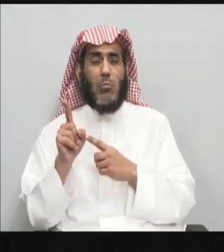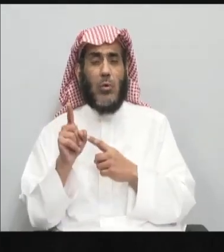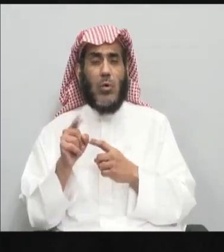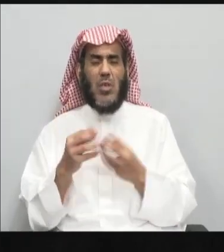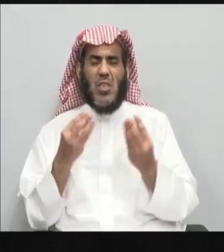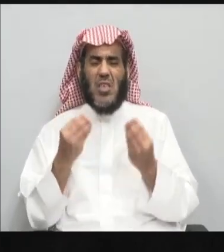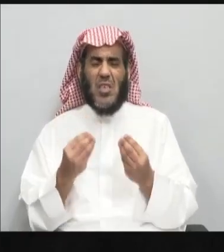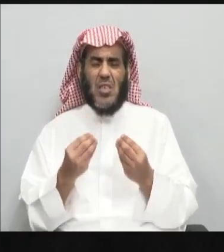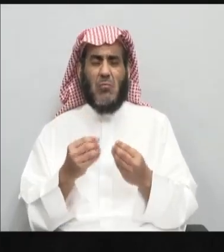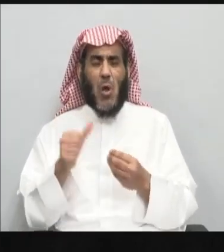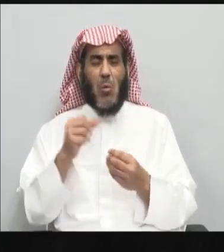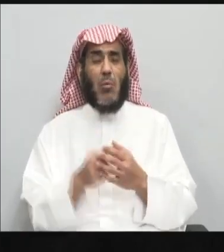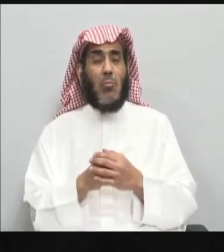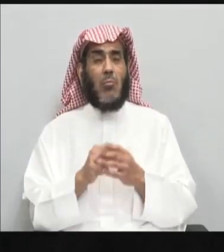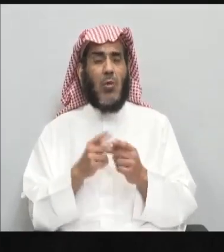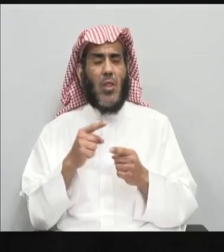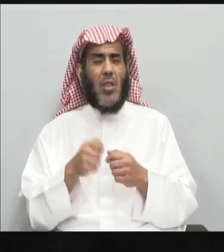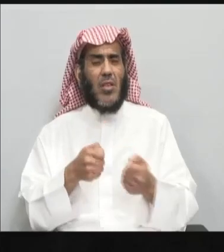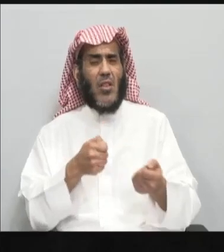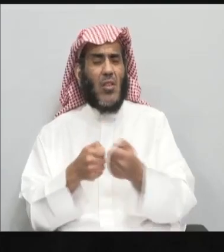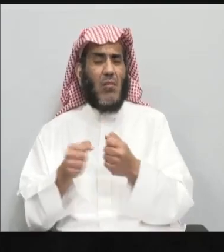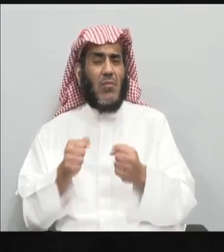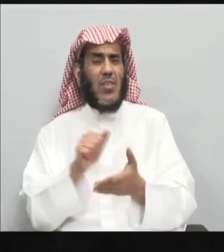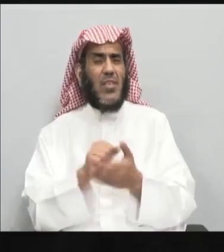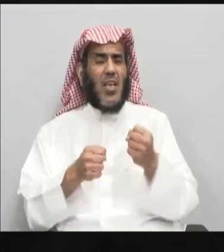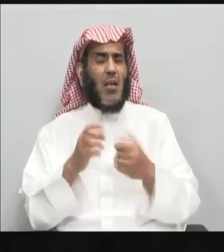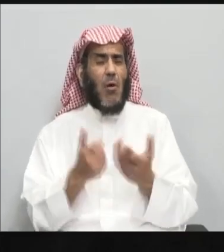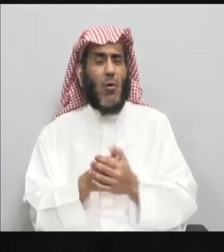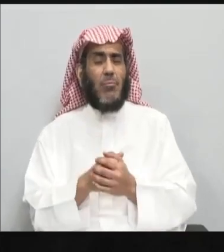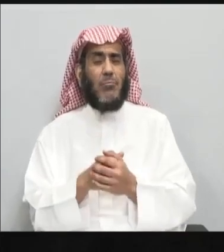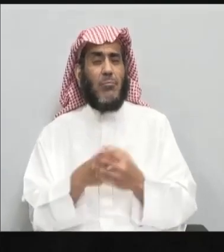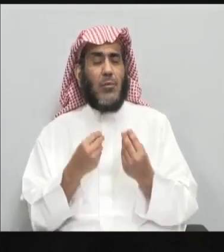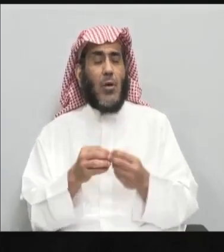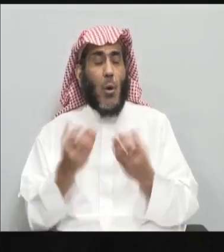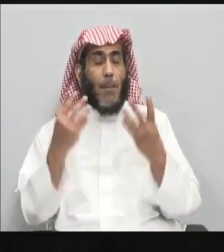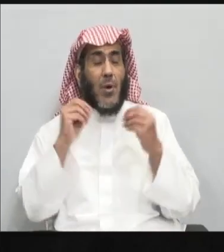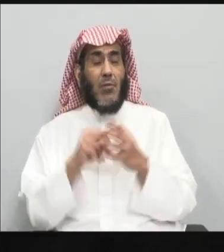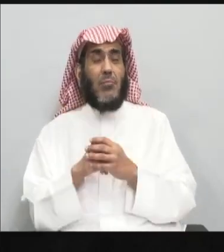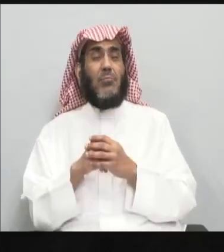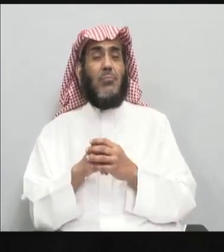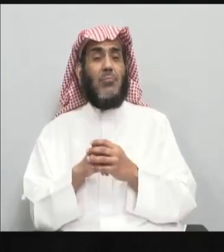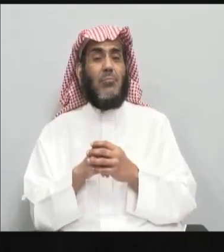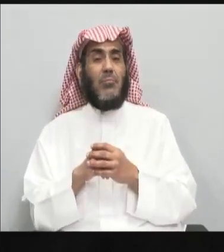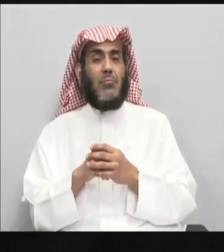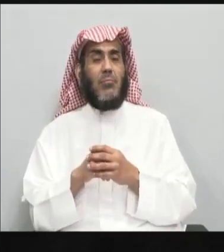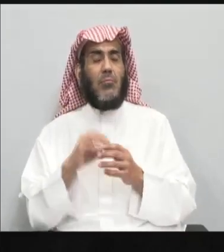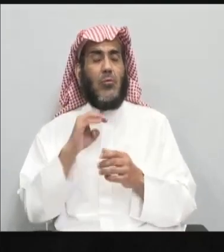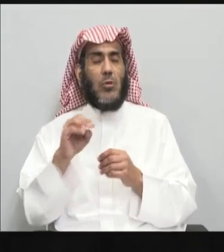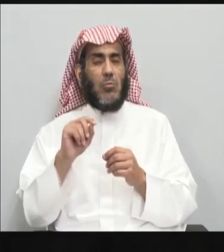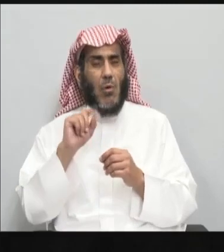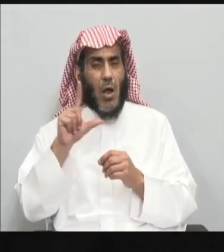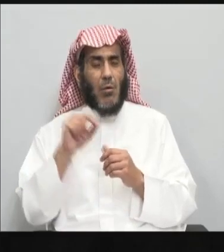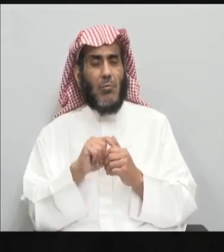لترشيد استهلاك الماء اثناء تنظيف السياره بارك الله فيكم اجابات